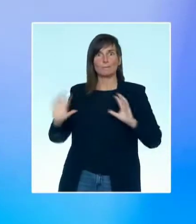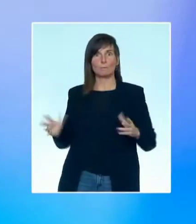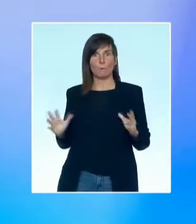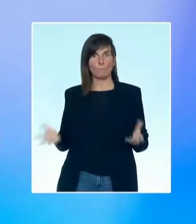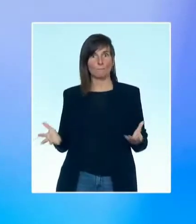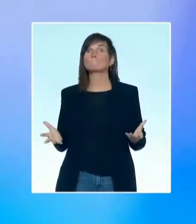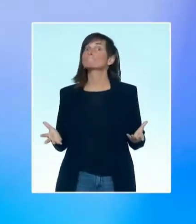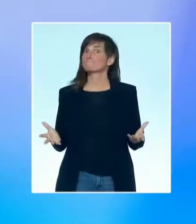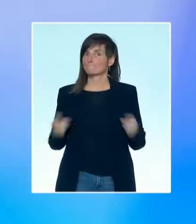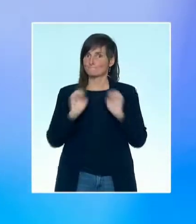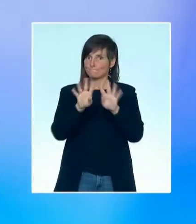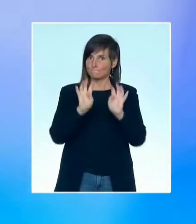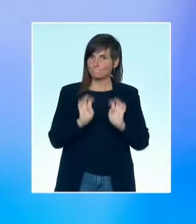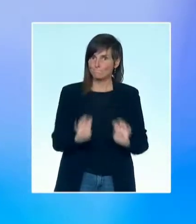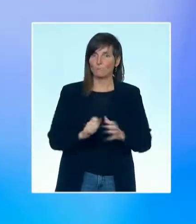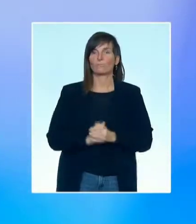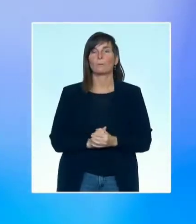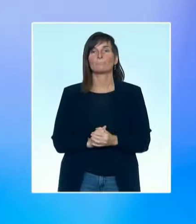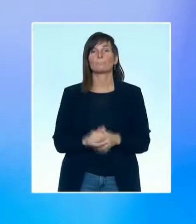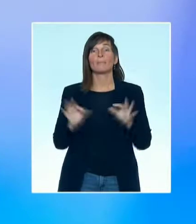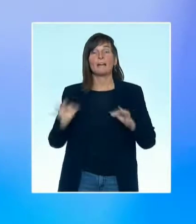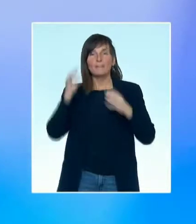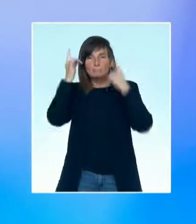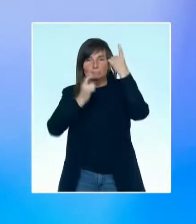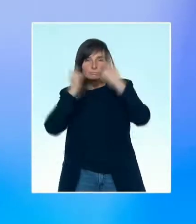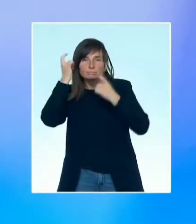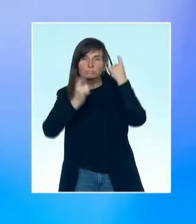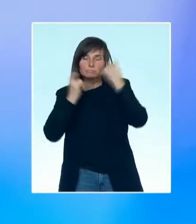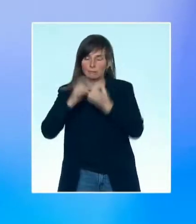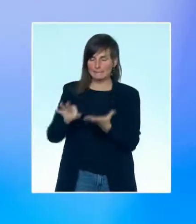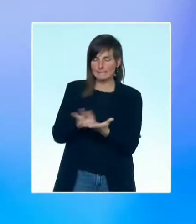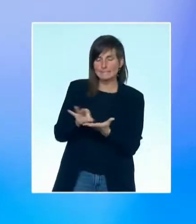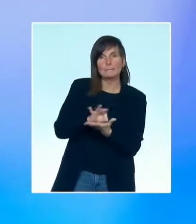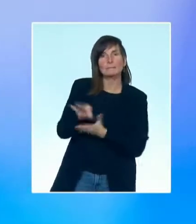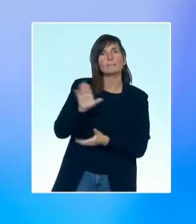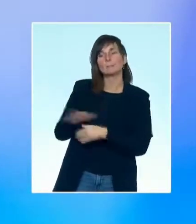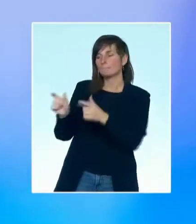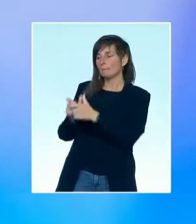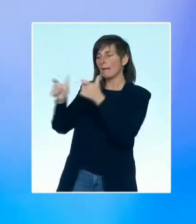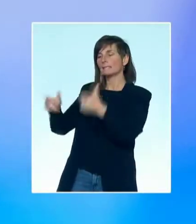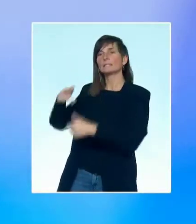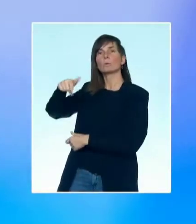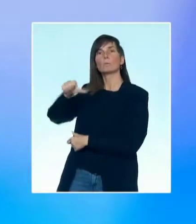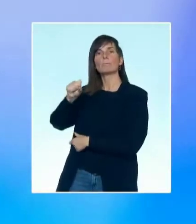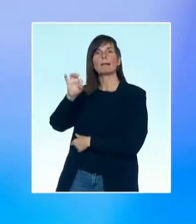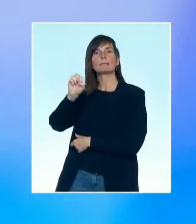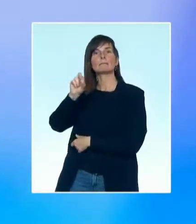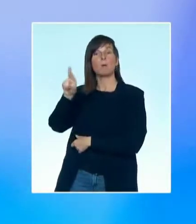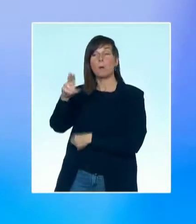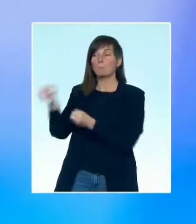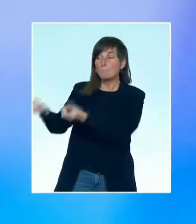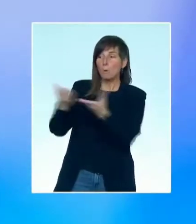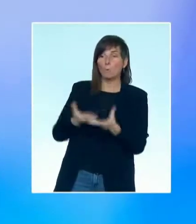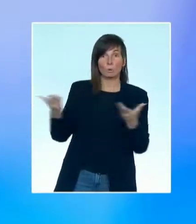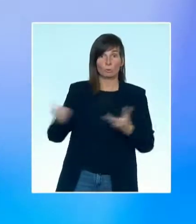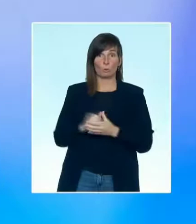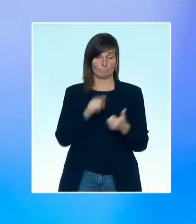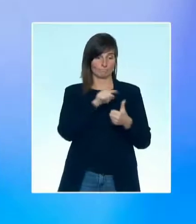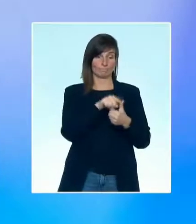semaines. Que nous disent les projections de l'Institut Pasteur? Elles nous disent qu'en on va continuer à fermer des lits. Nous